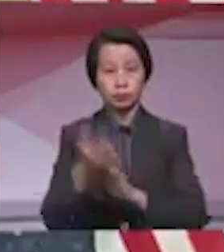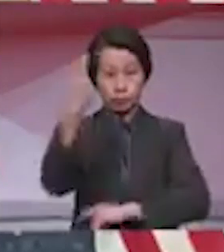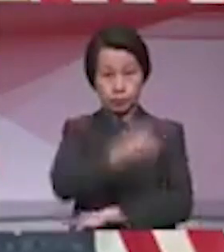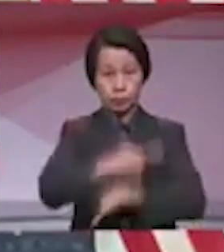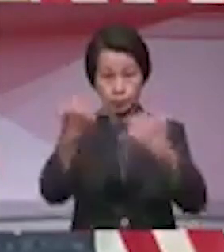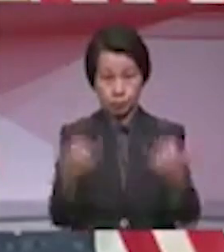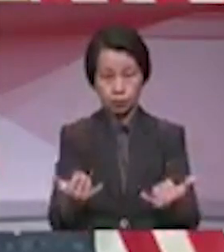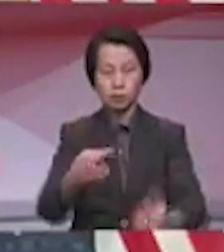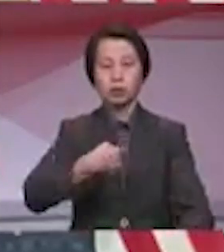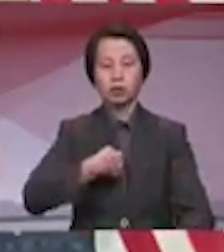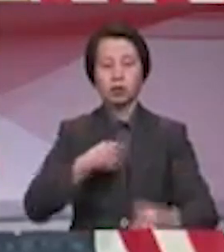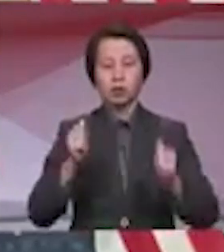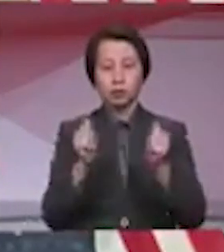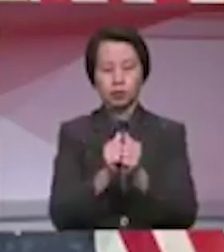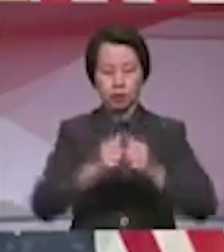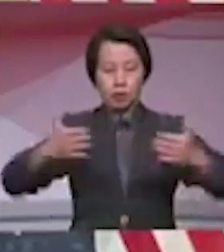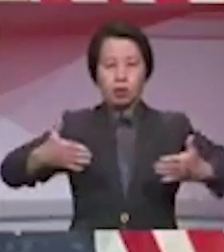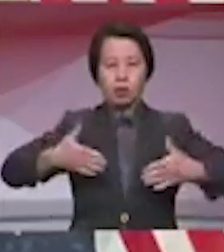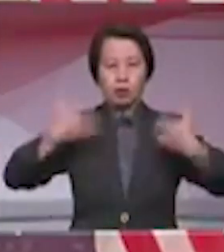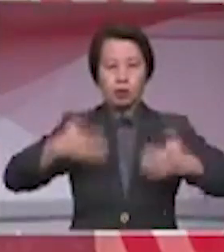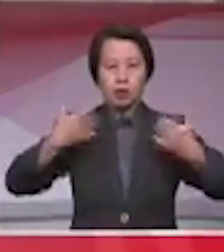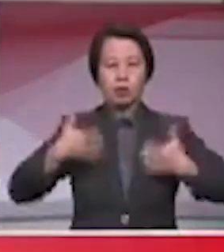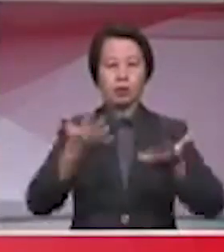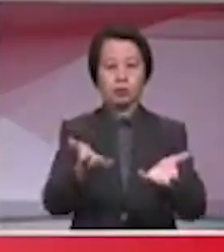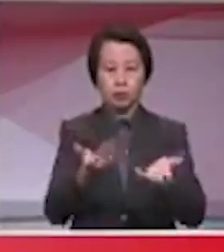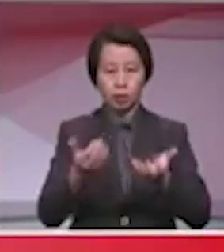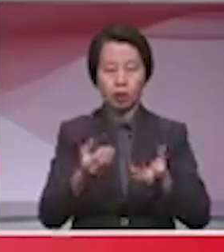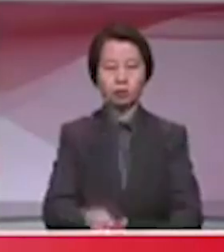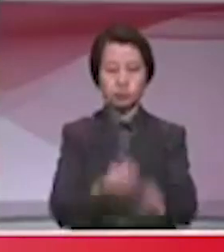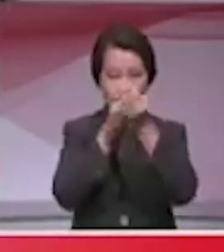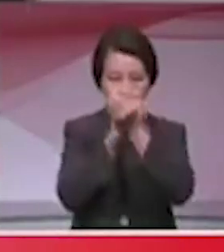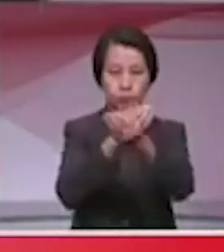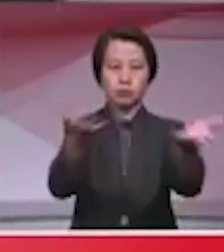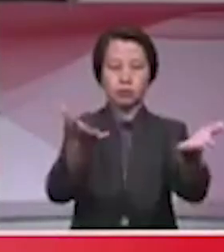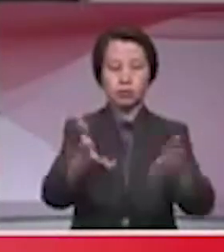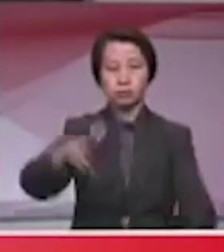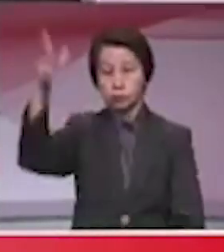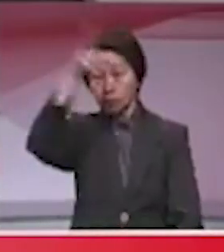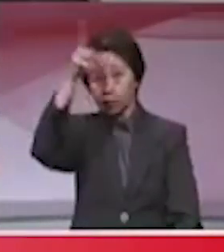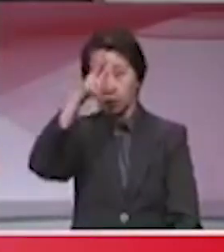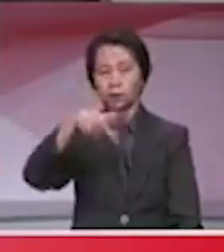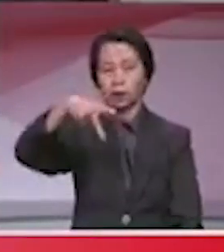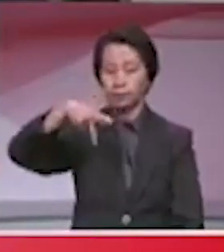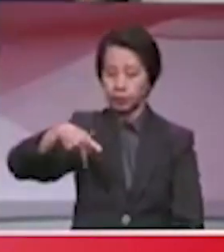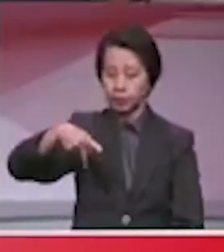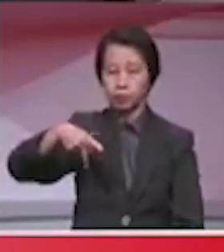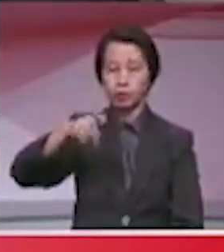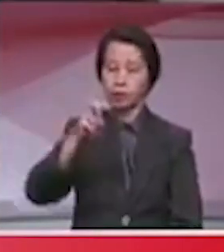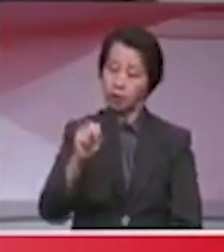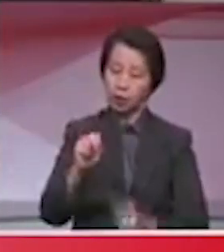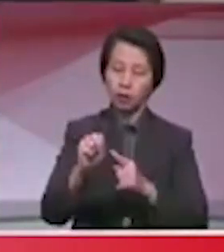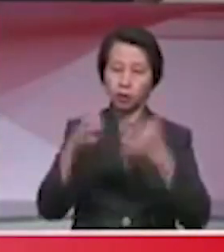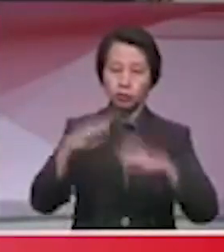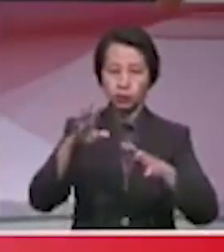hari ini saya dengan sukacitanya ingin mengumumkan Kerajaan Perikatan Nasional